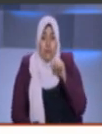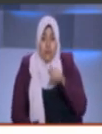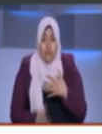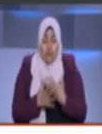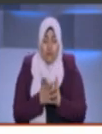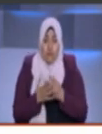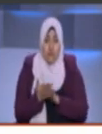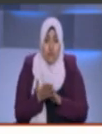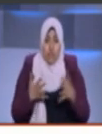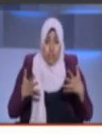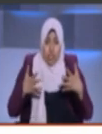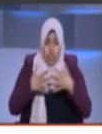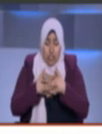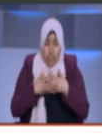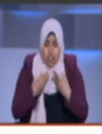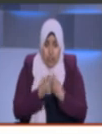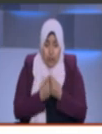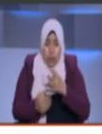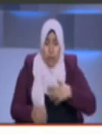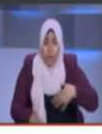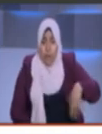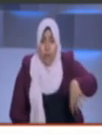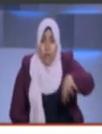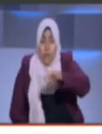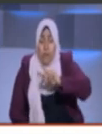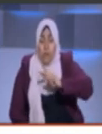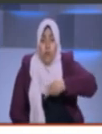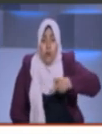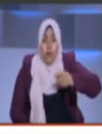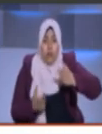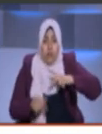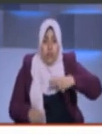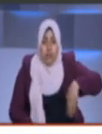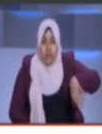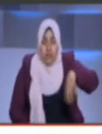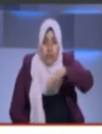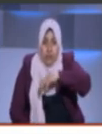تعاون في بين مختلف